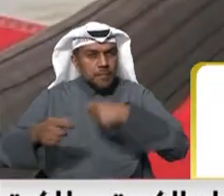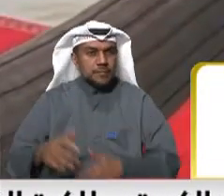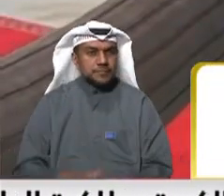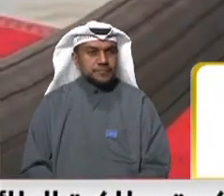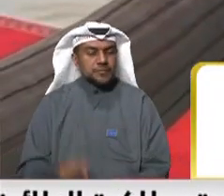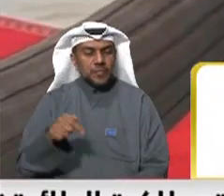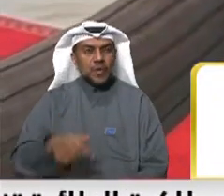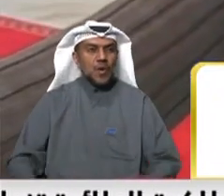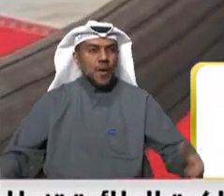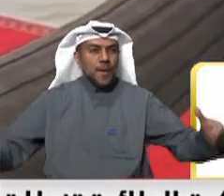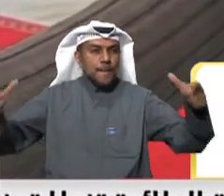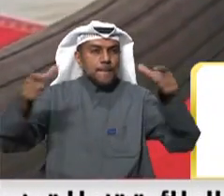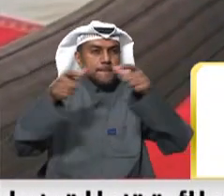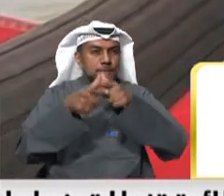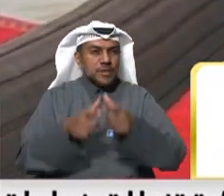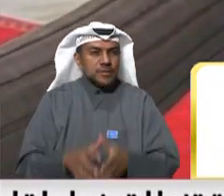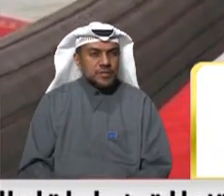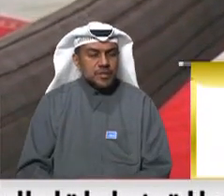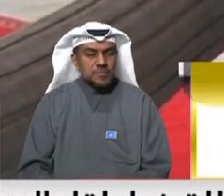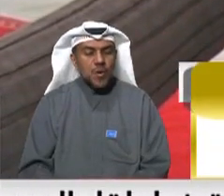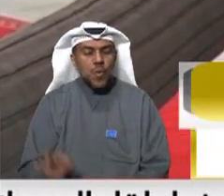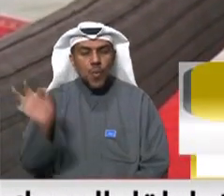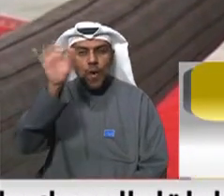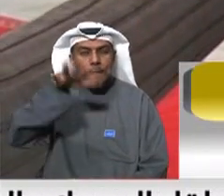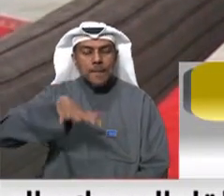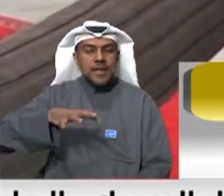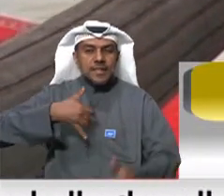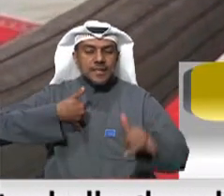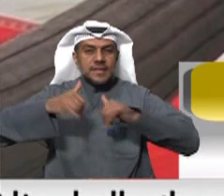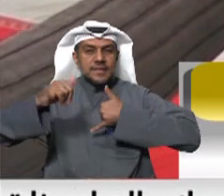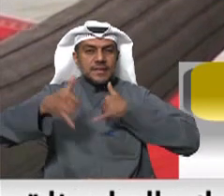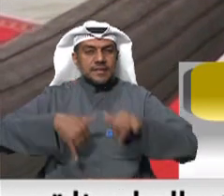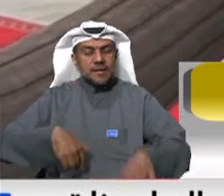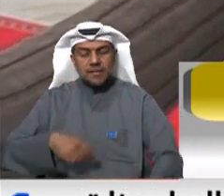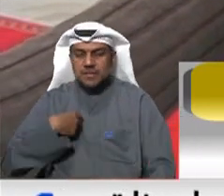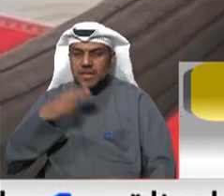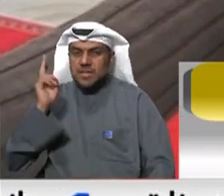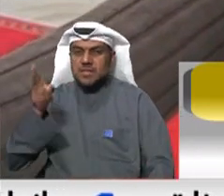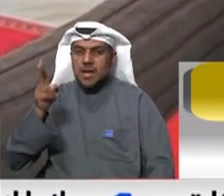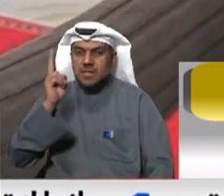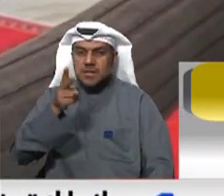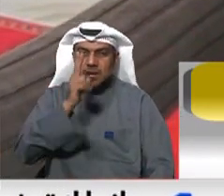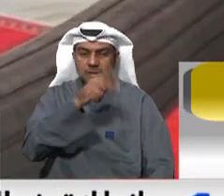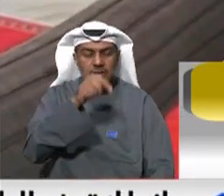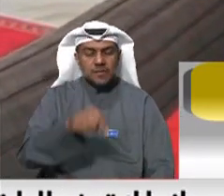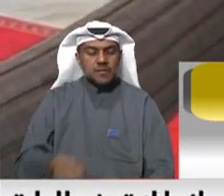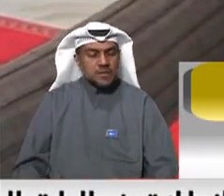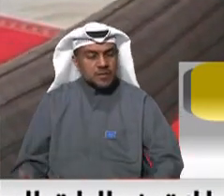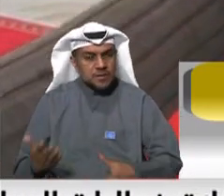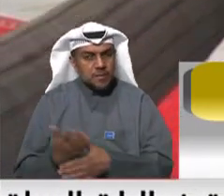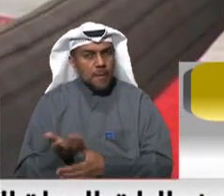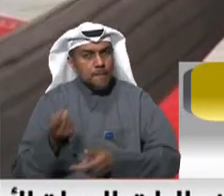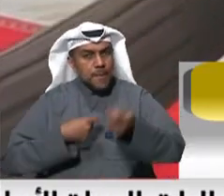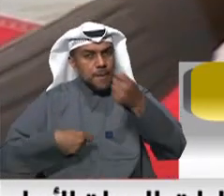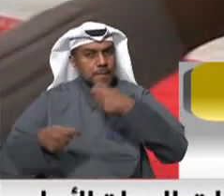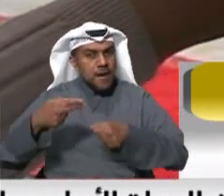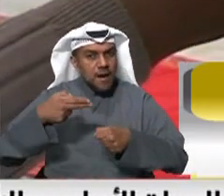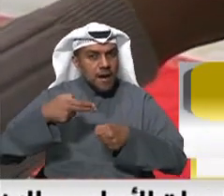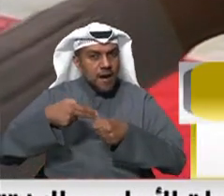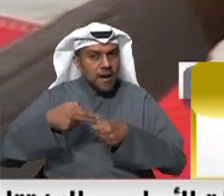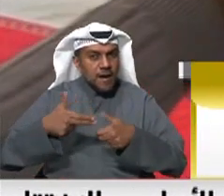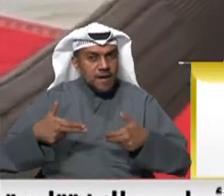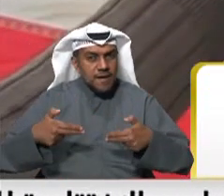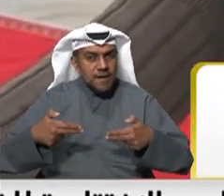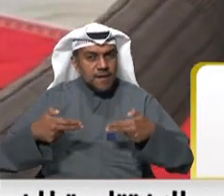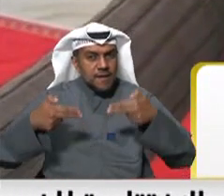الجزائر لها تحديات ورهانات كبيرة بما أن السوق العالمي للغاز الطبيعي أصبح